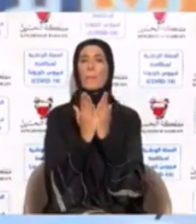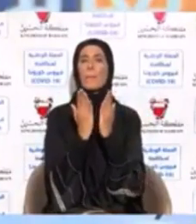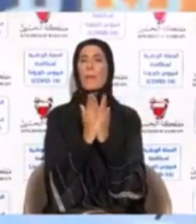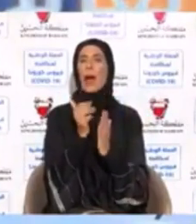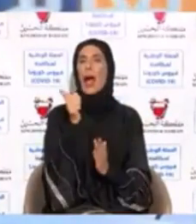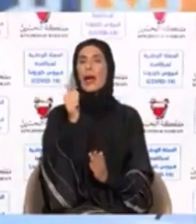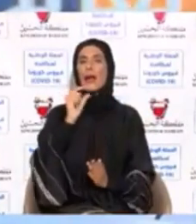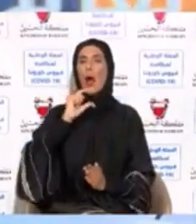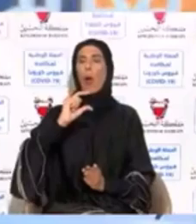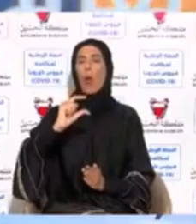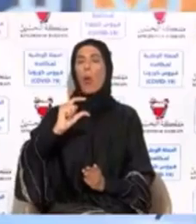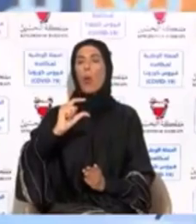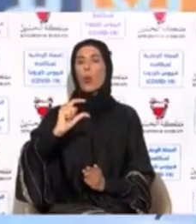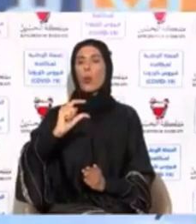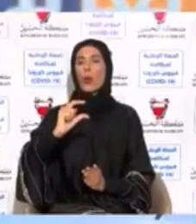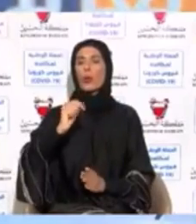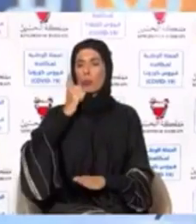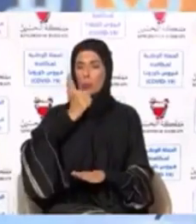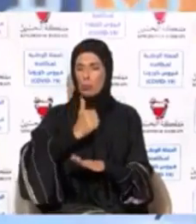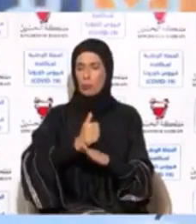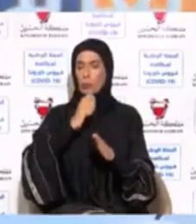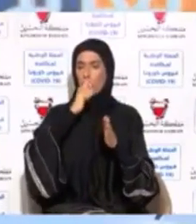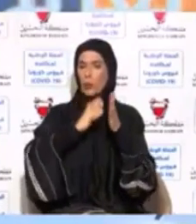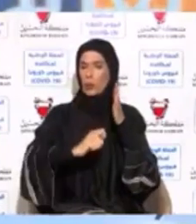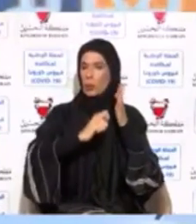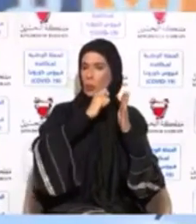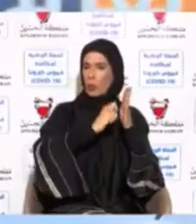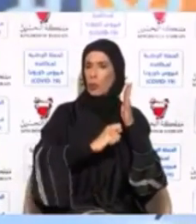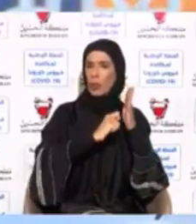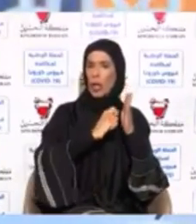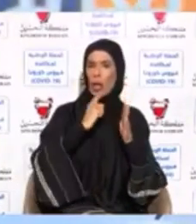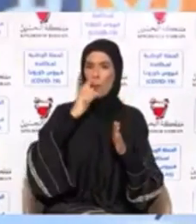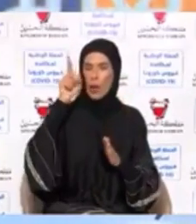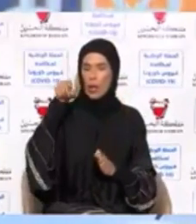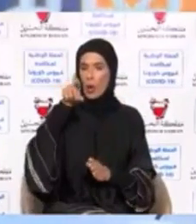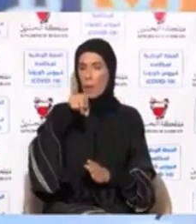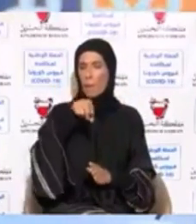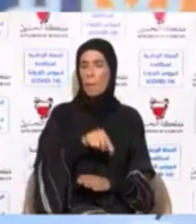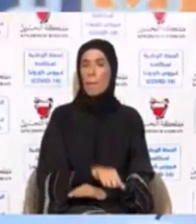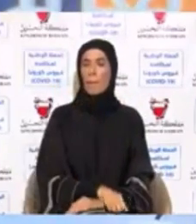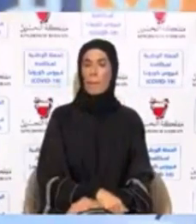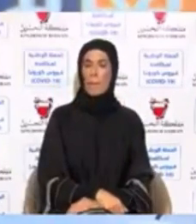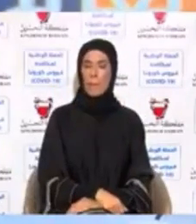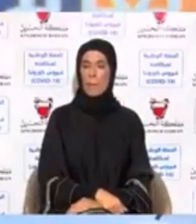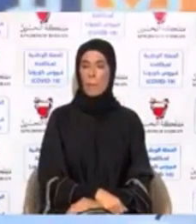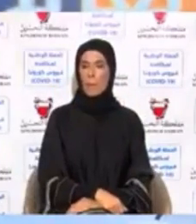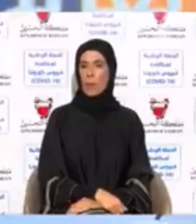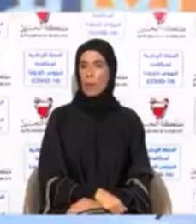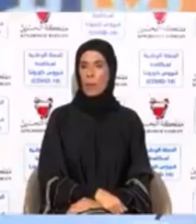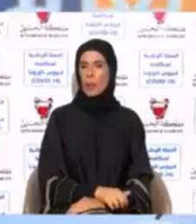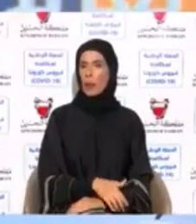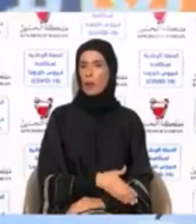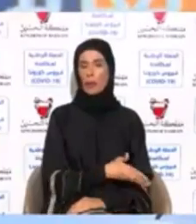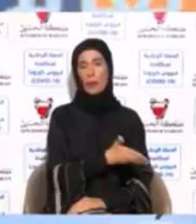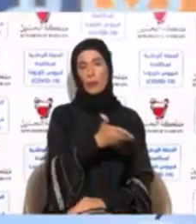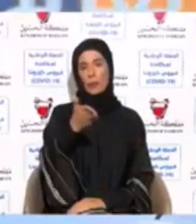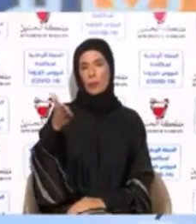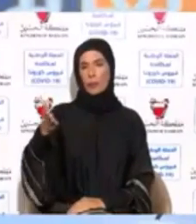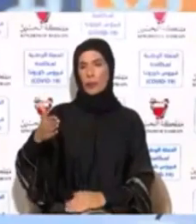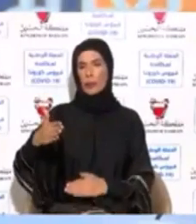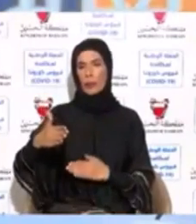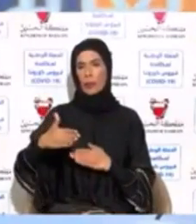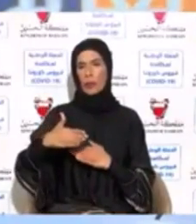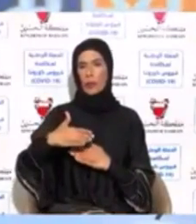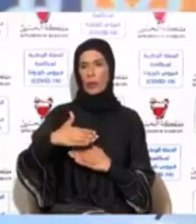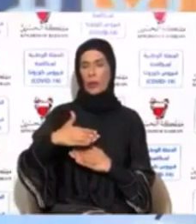احنا نقيسه على هذه الأساس ناخذ كل قرارات اللي بتكون إن شاء الله في الأيام القادمة. فما في شيء عامة بعيد